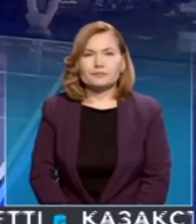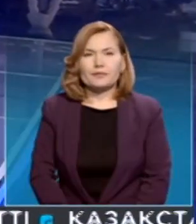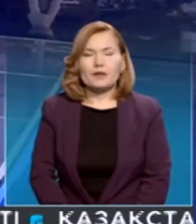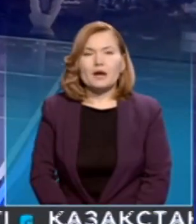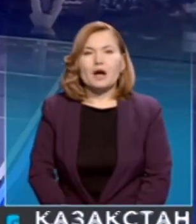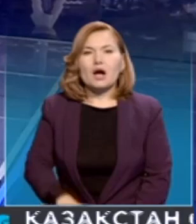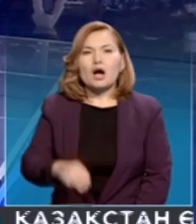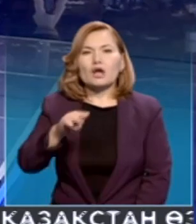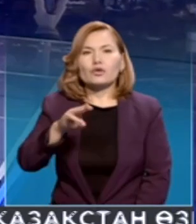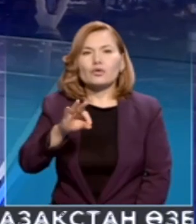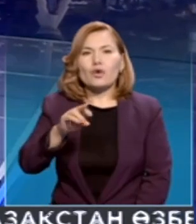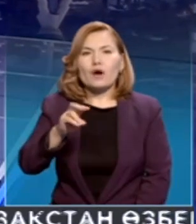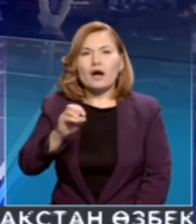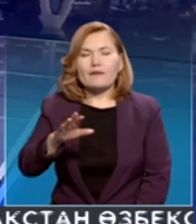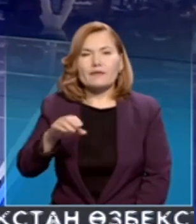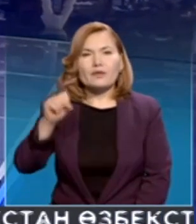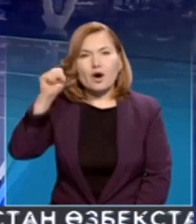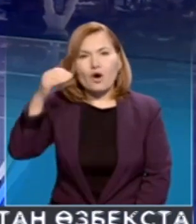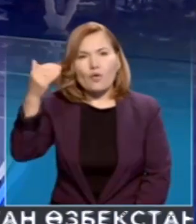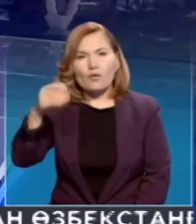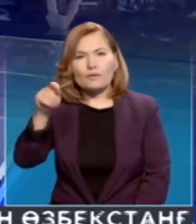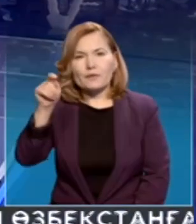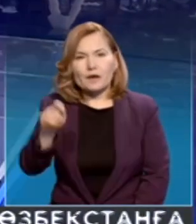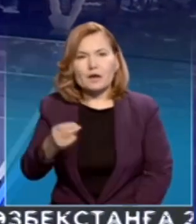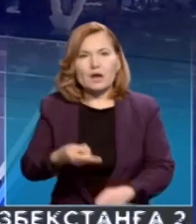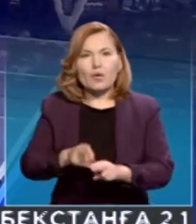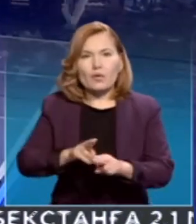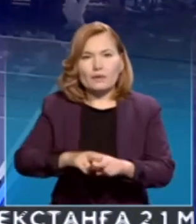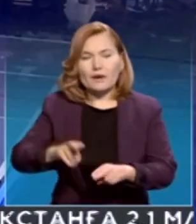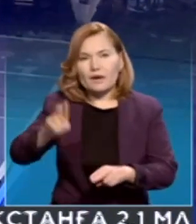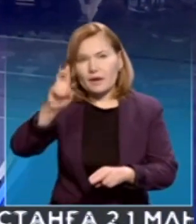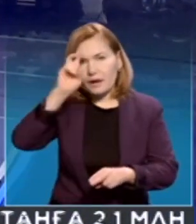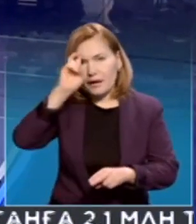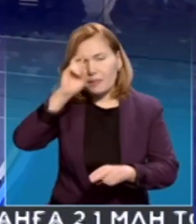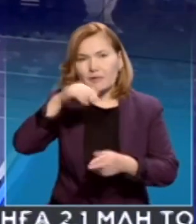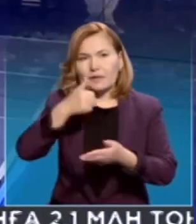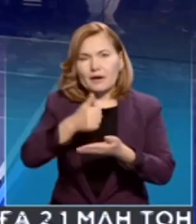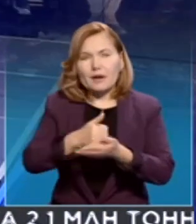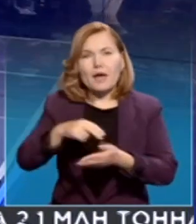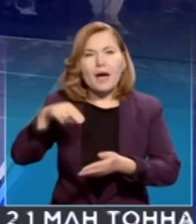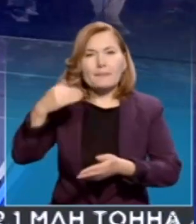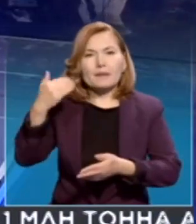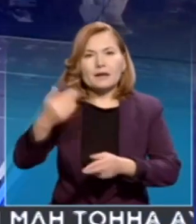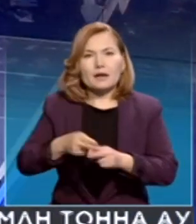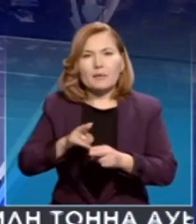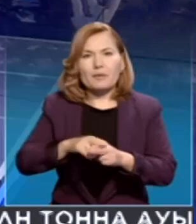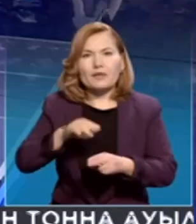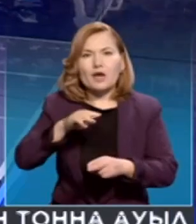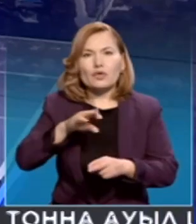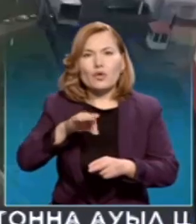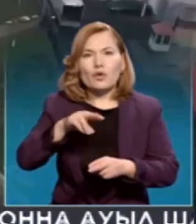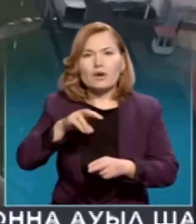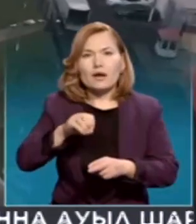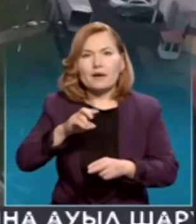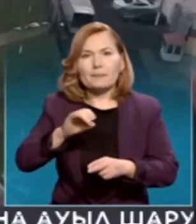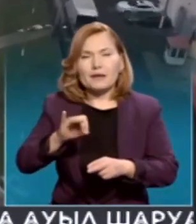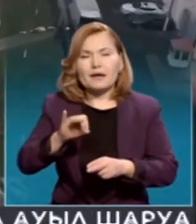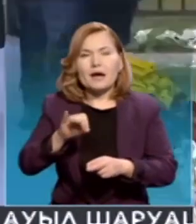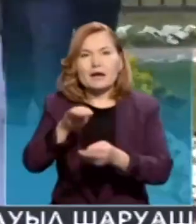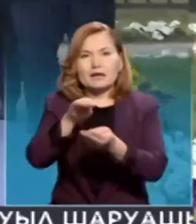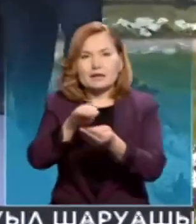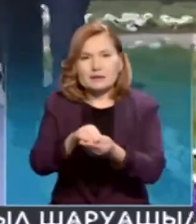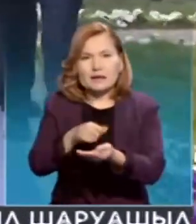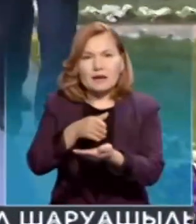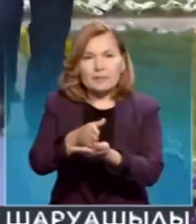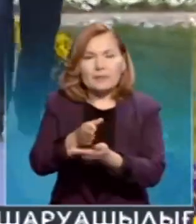Сондай-ақ Қасым-Жомарт Тоқаев Өзбекстанға сапар аясында осы елдің президенті Шавкат Мирзиёевпен бірге Төлеби кесенесіне зиярат етті.